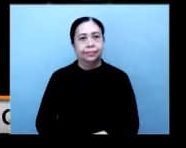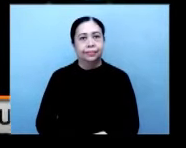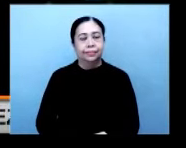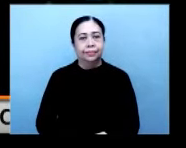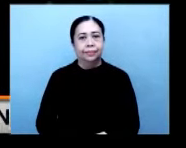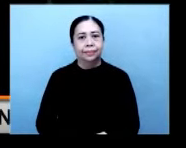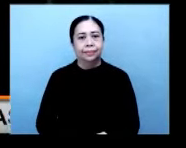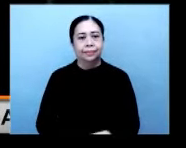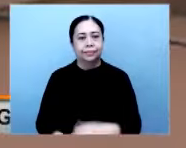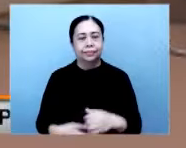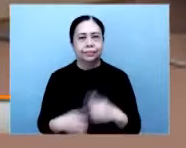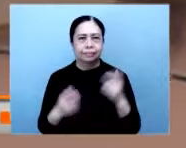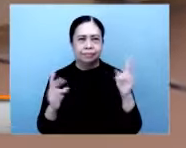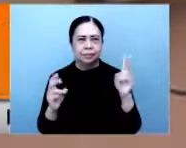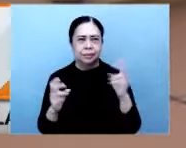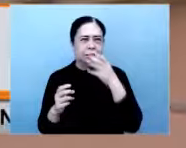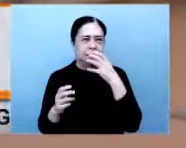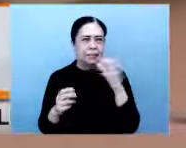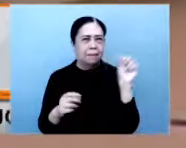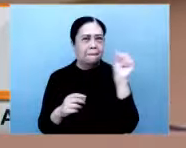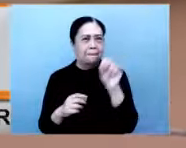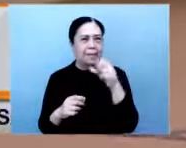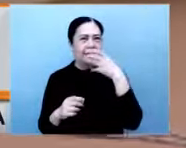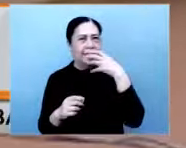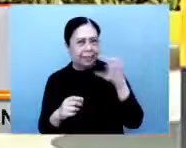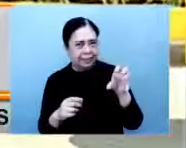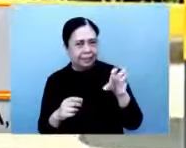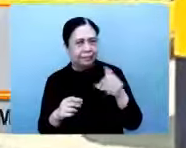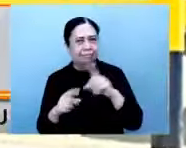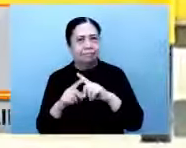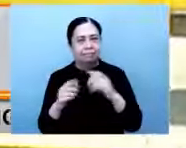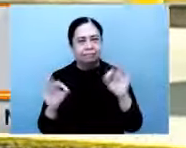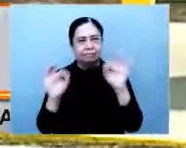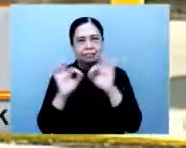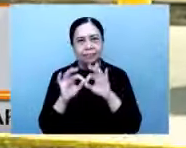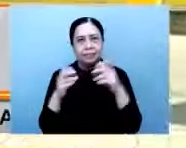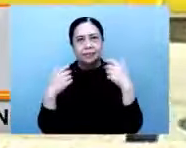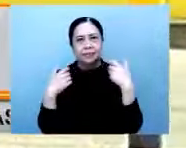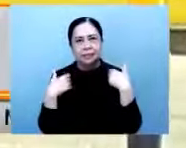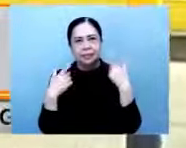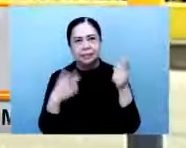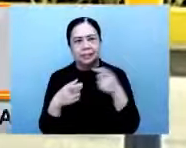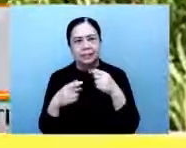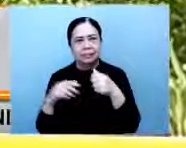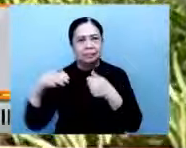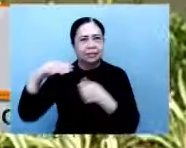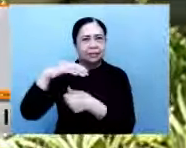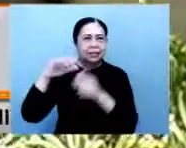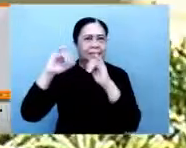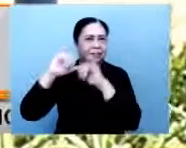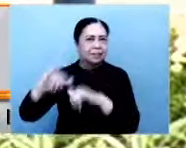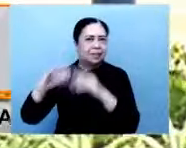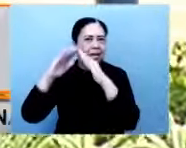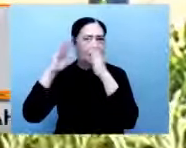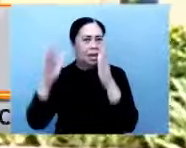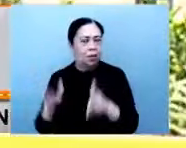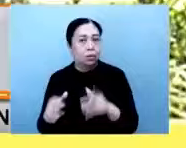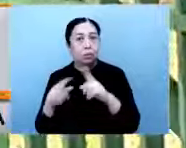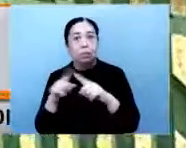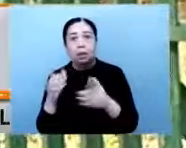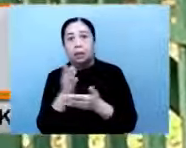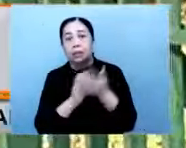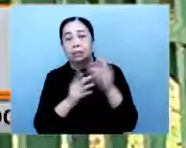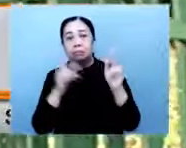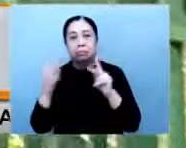Bit the heat ngayong tag-init ang sigaw ng karamihan, kaya hanggat maaari, may mga nagkukulong na lang sa bahay. Pero ang iba nating kapatid,